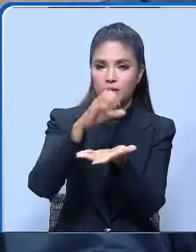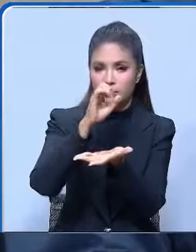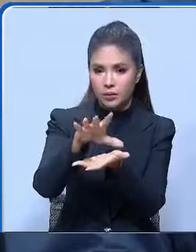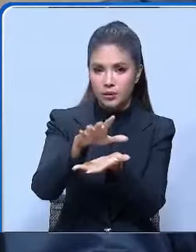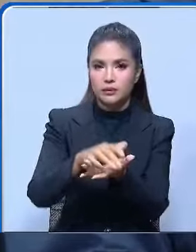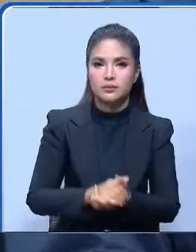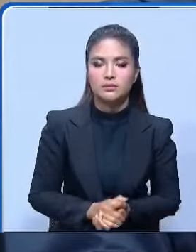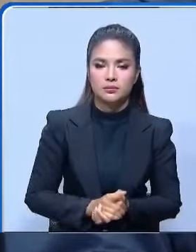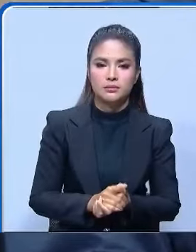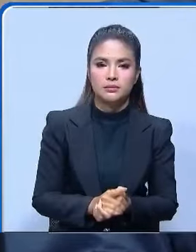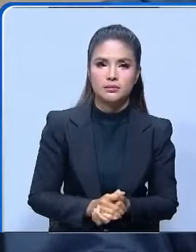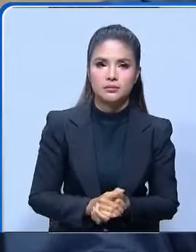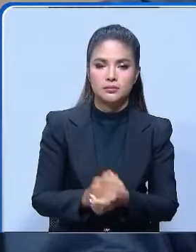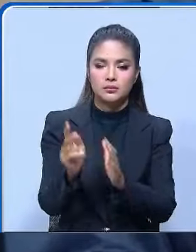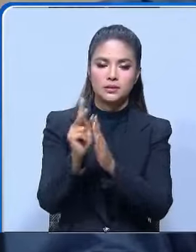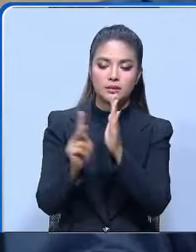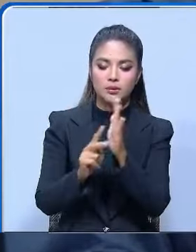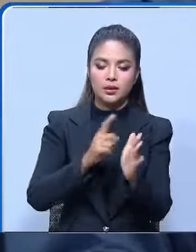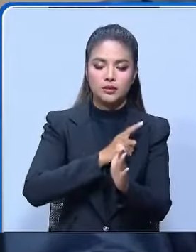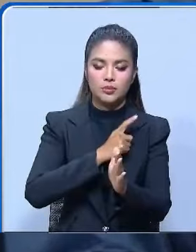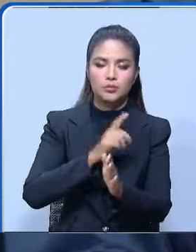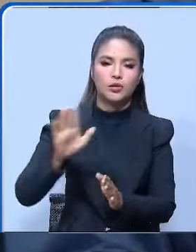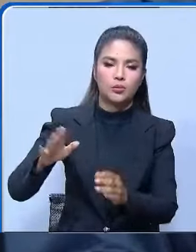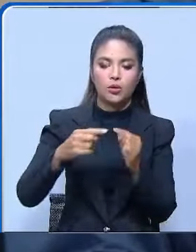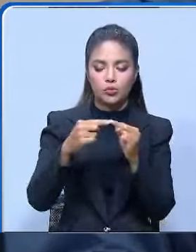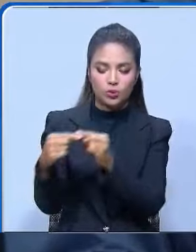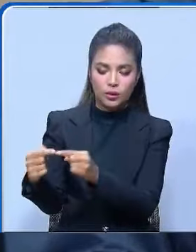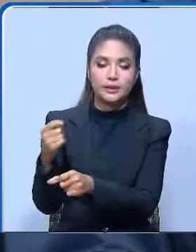มีอำนาจทางกฎหมายนะครับเพื่อจะดำเนินการต่อไป